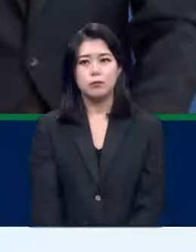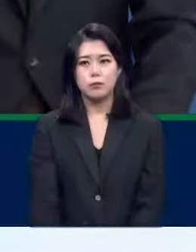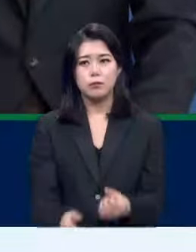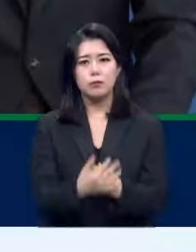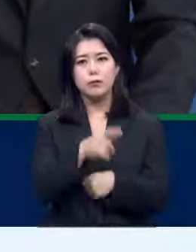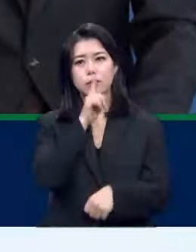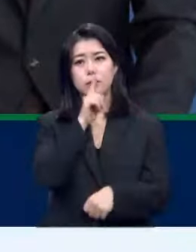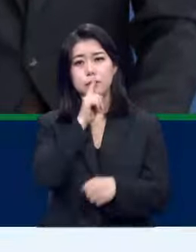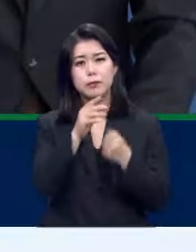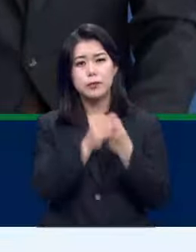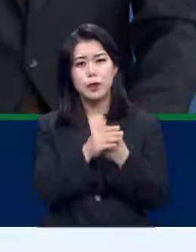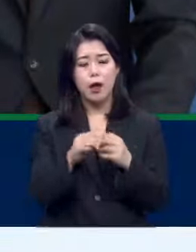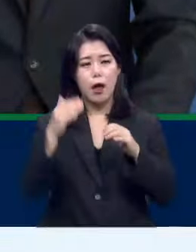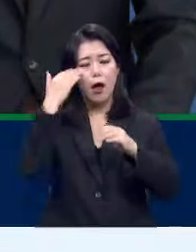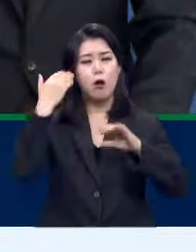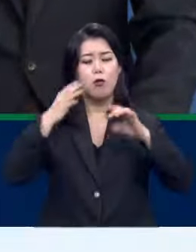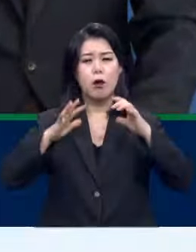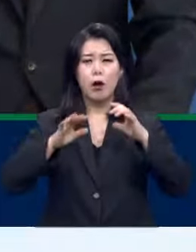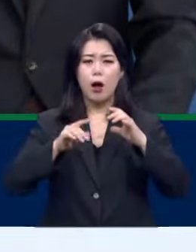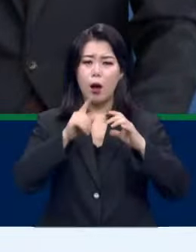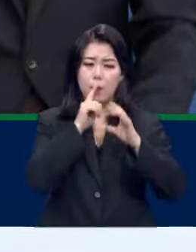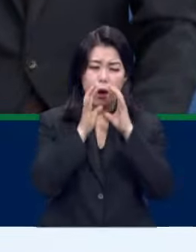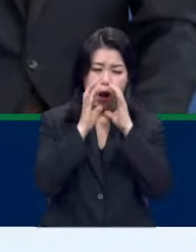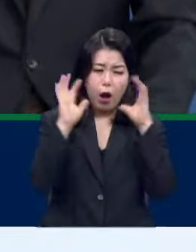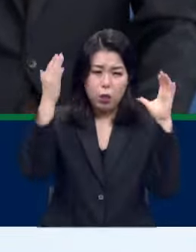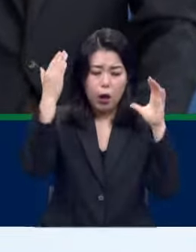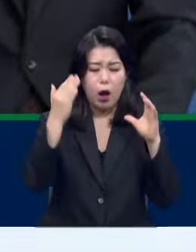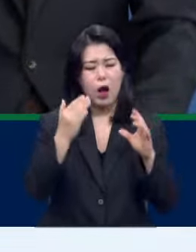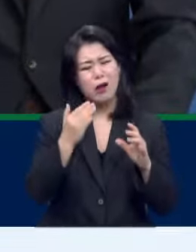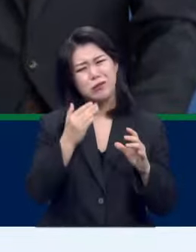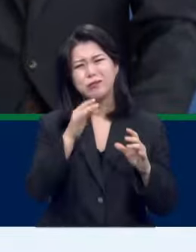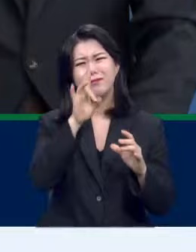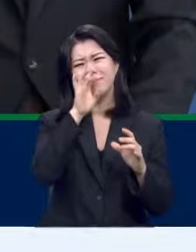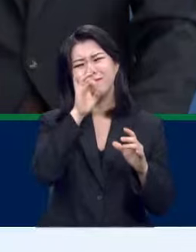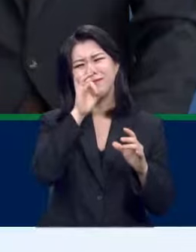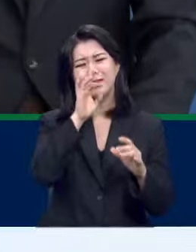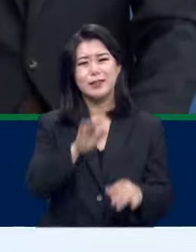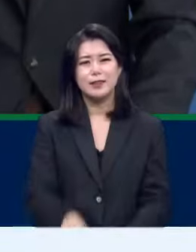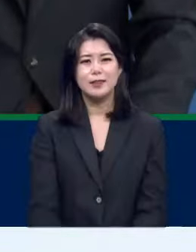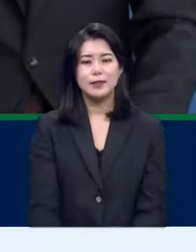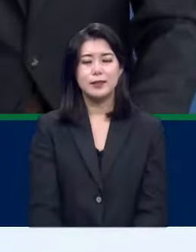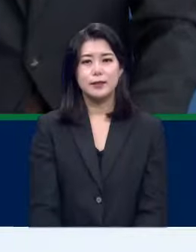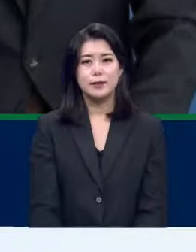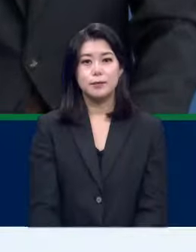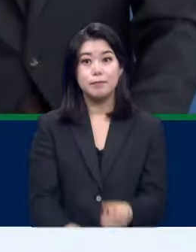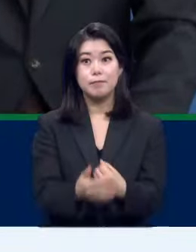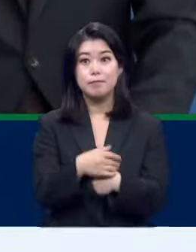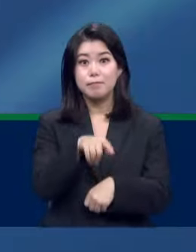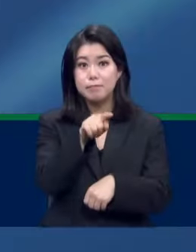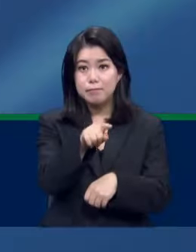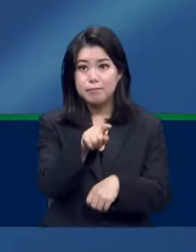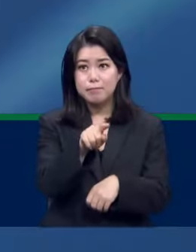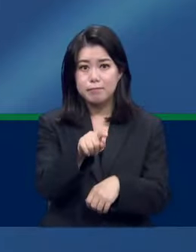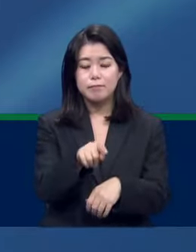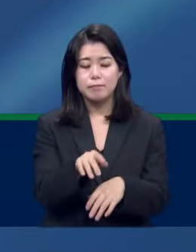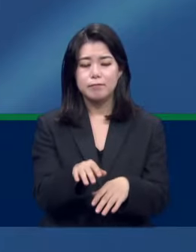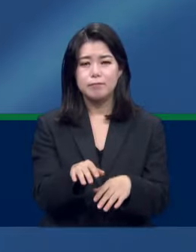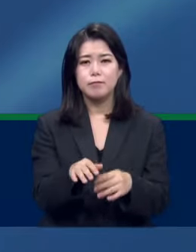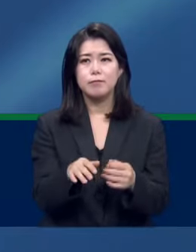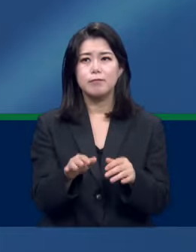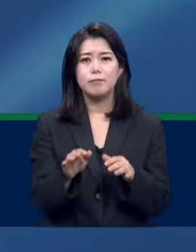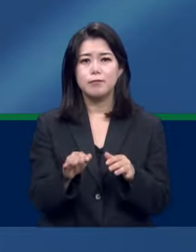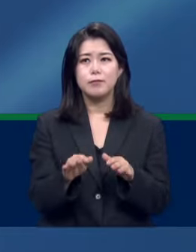대한민국이 이렇게 들썩들썩 해서야 되느냐라고 생각합니다 그래서 조금만 객관적으로 생각한다면 제 3자의 대안은